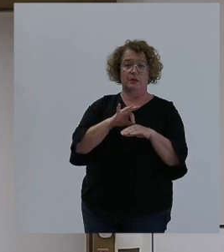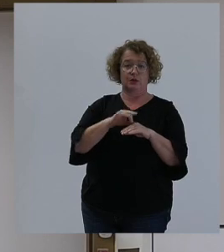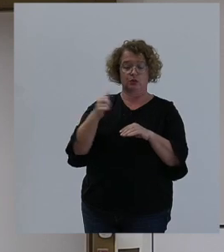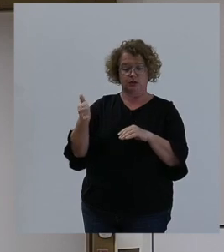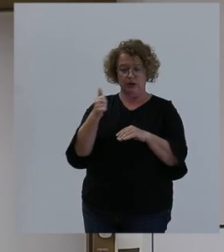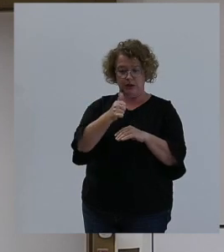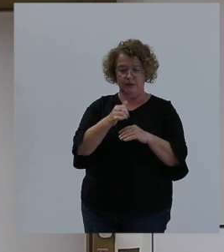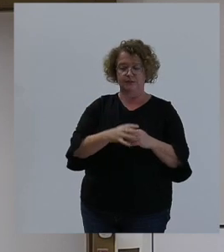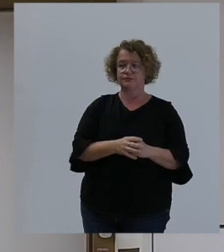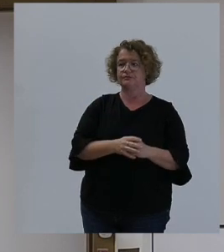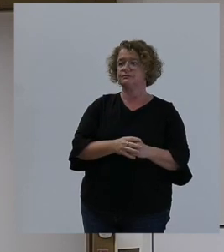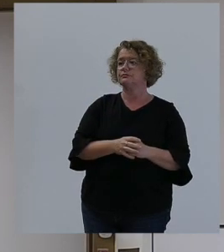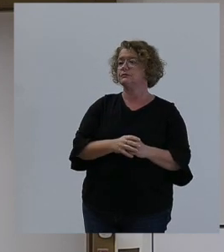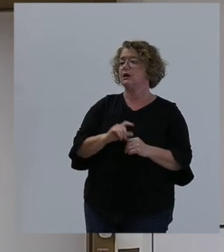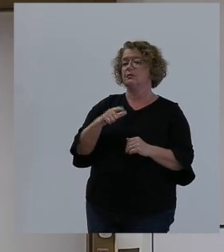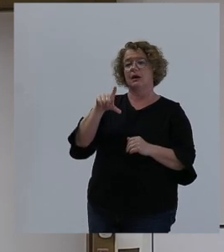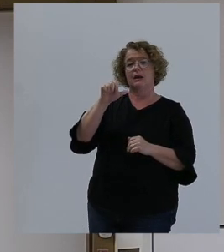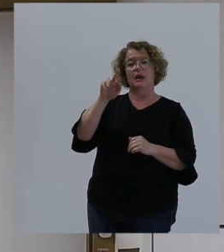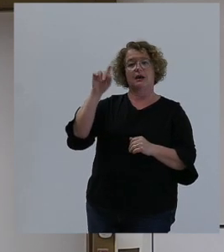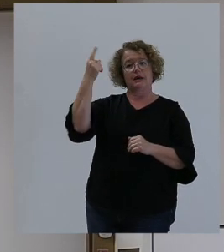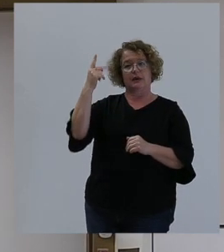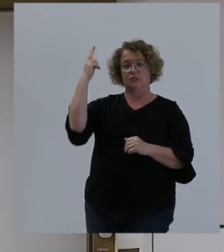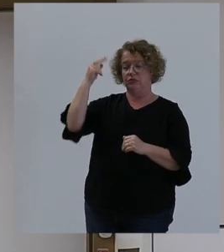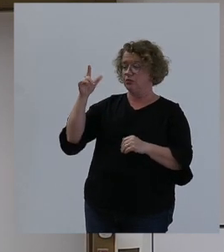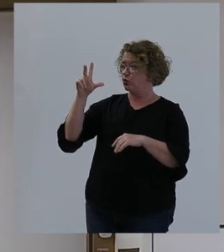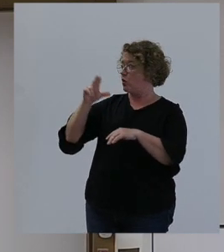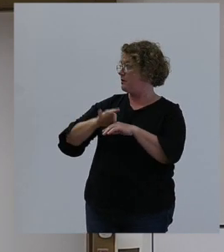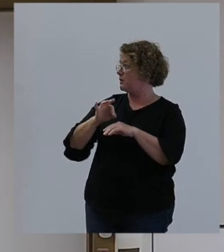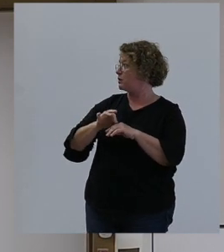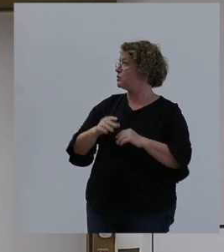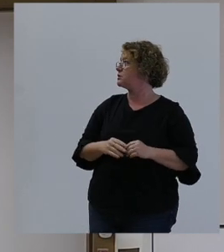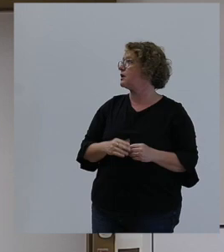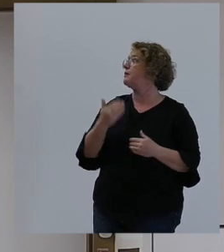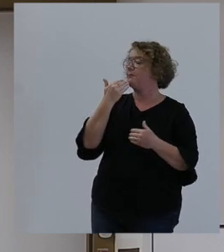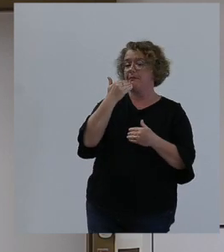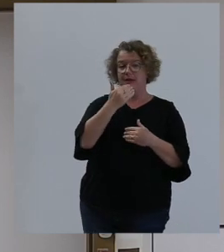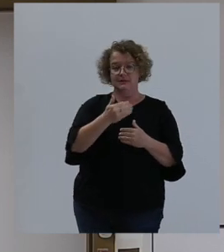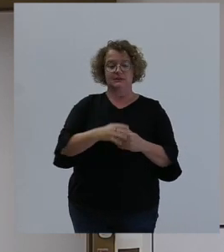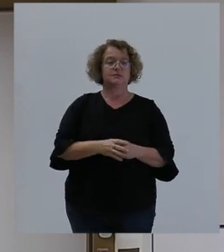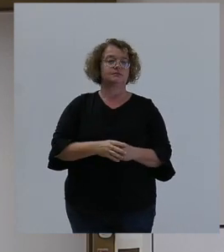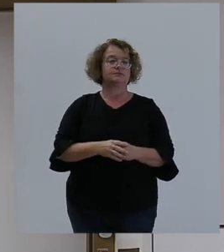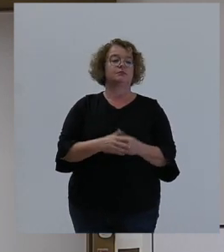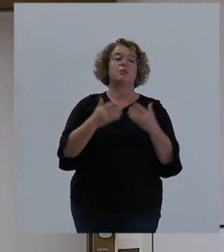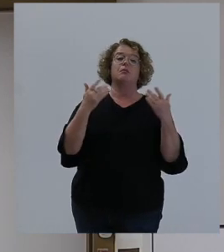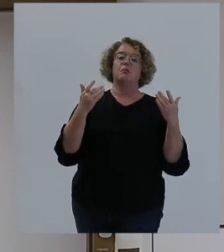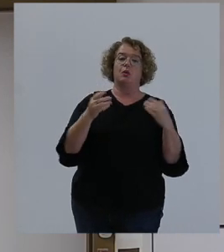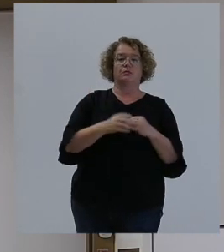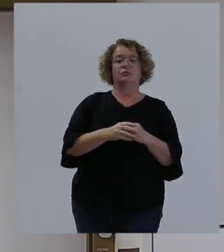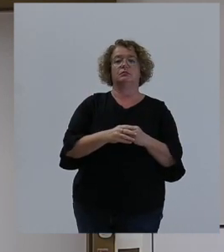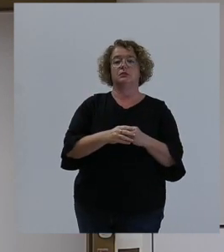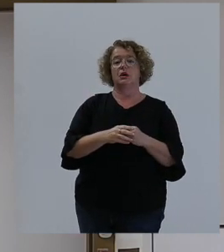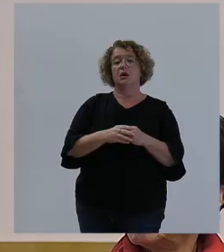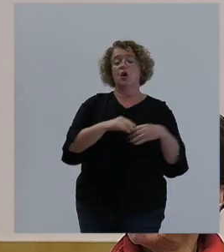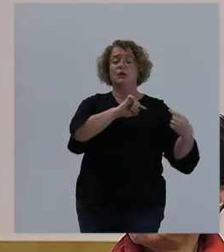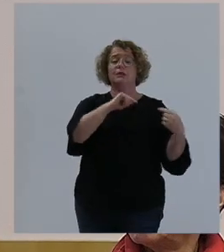par candidat. Et c'est donc Lionel Larrey qui débute pour 3 minutes. Merci bien. Bon, au cours de cette campagne, au cours